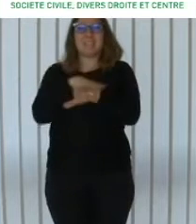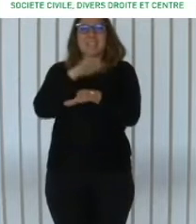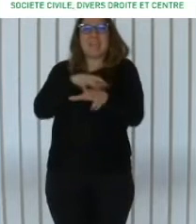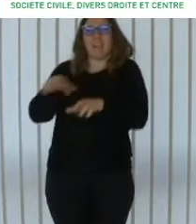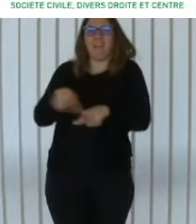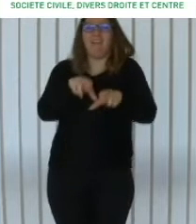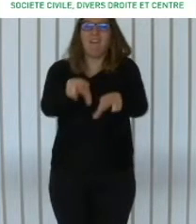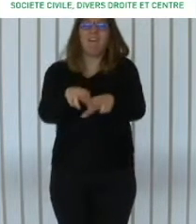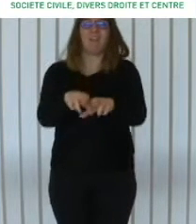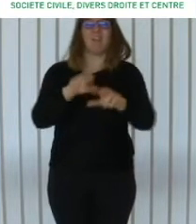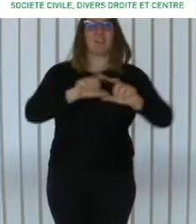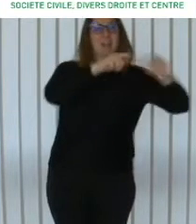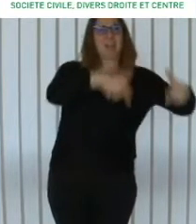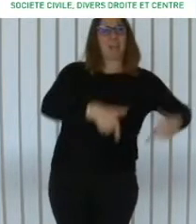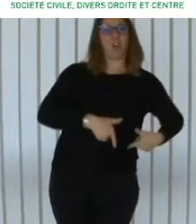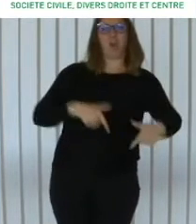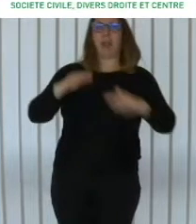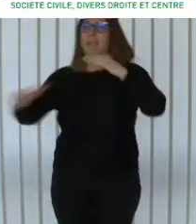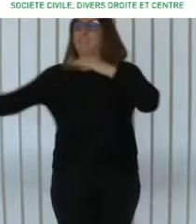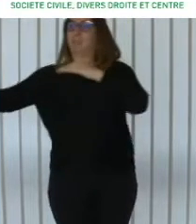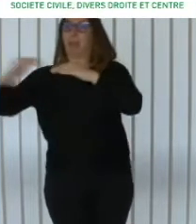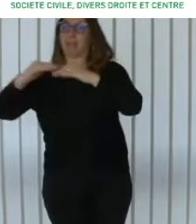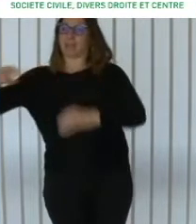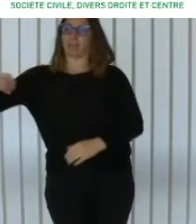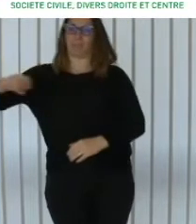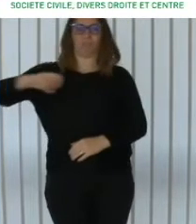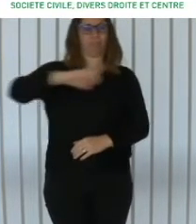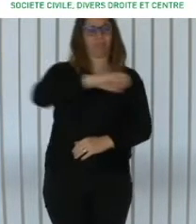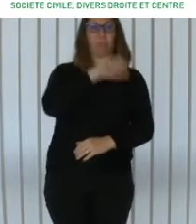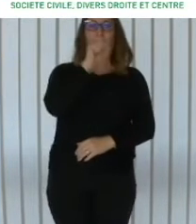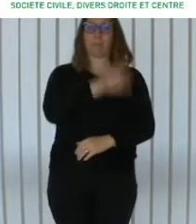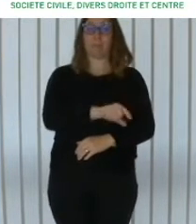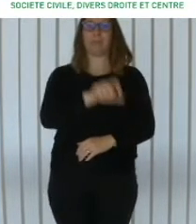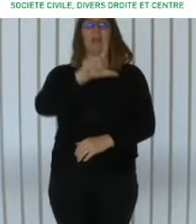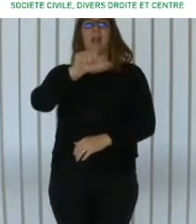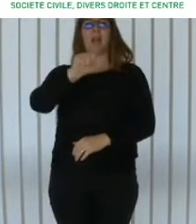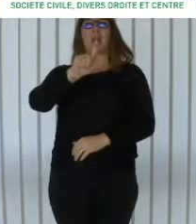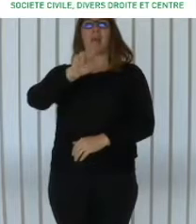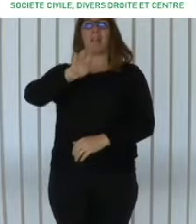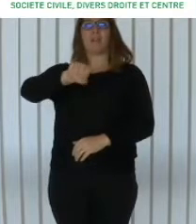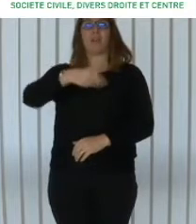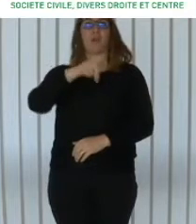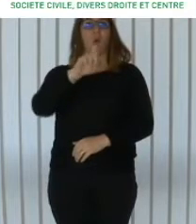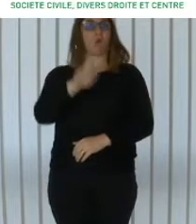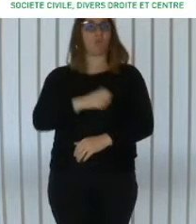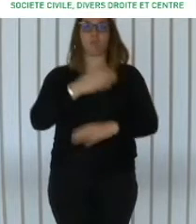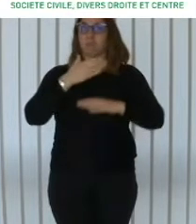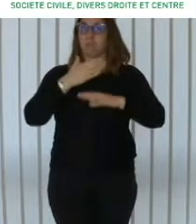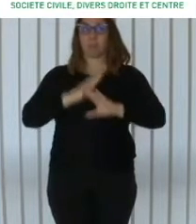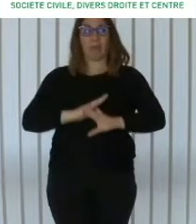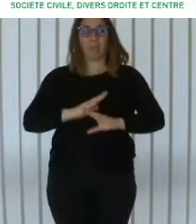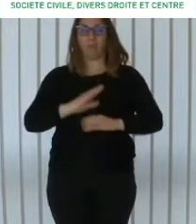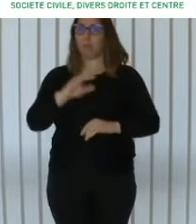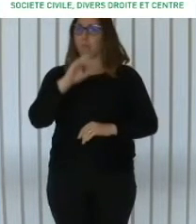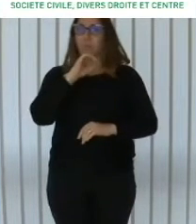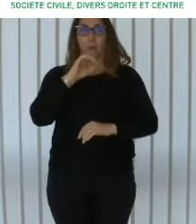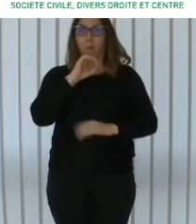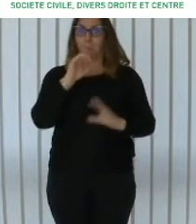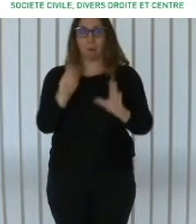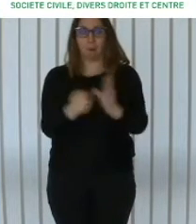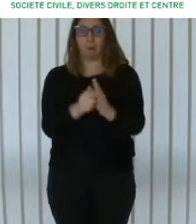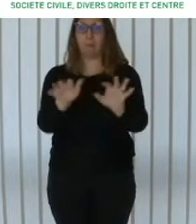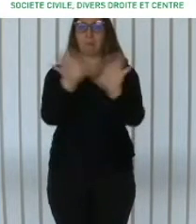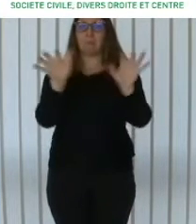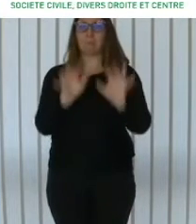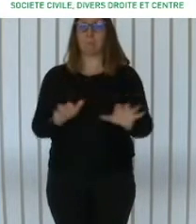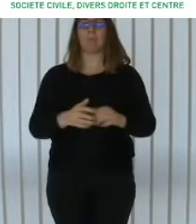permettre l'accès du quartier de l'Esplanade, notamment à l'école Simone Lagrange, qui n'est toujours pas programmée. Autre